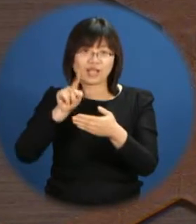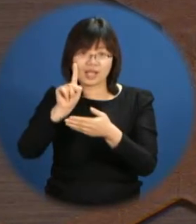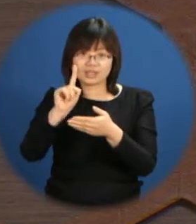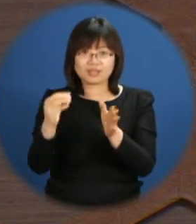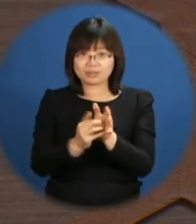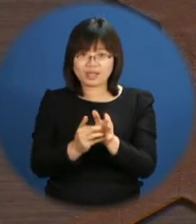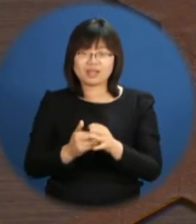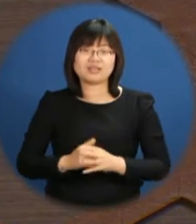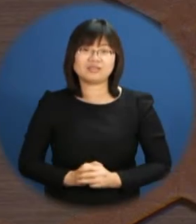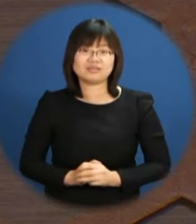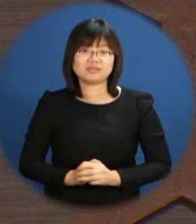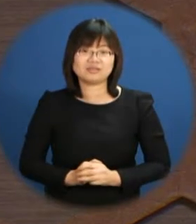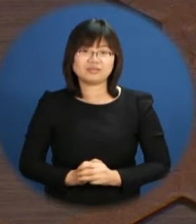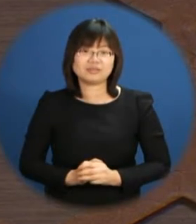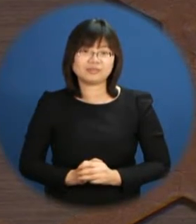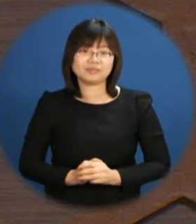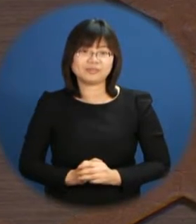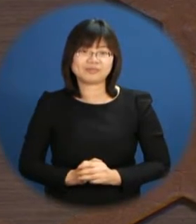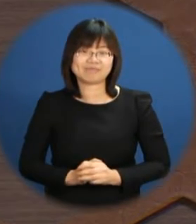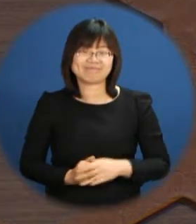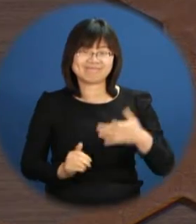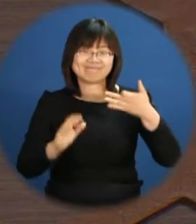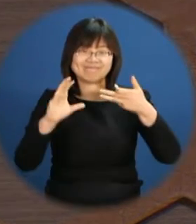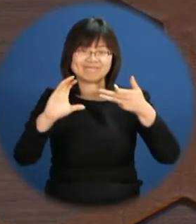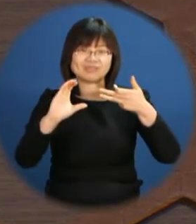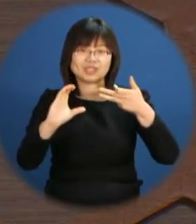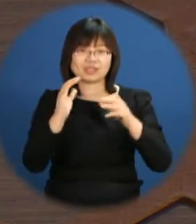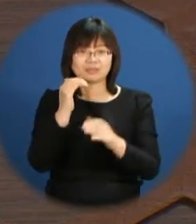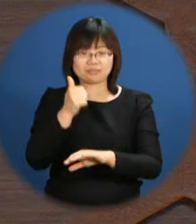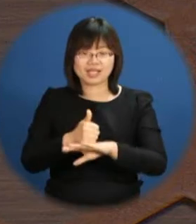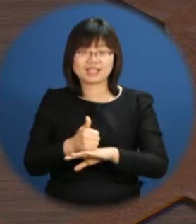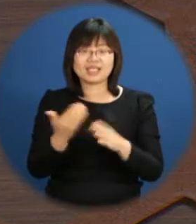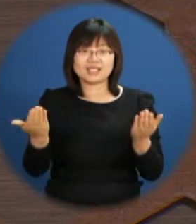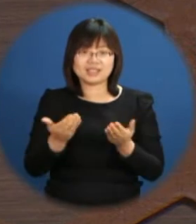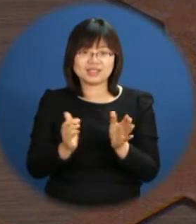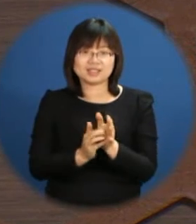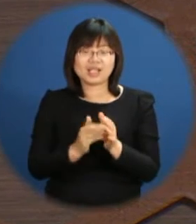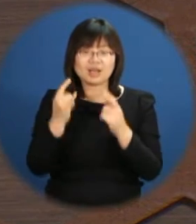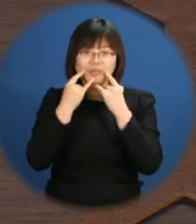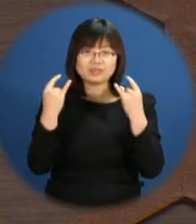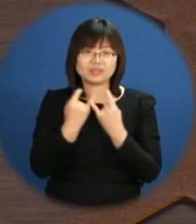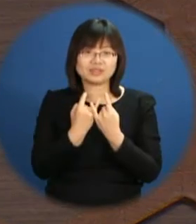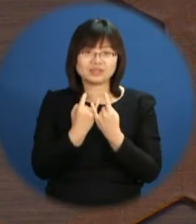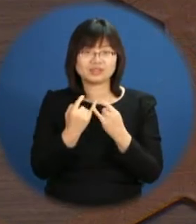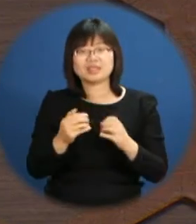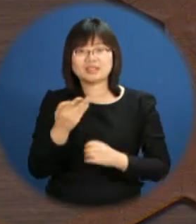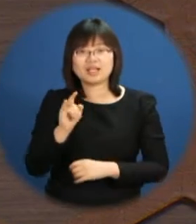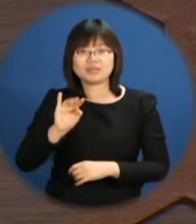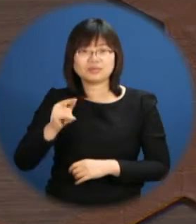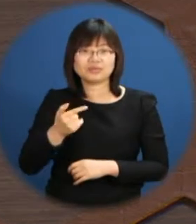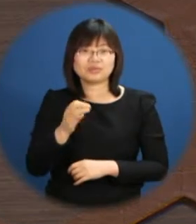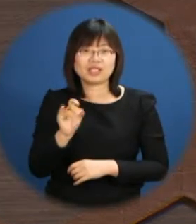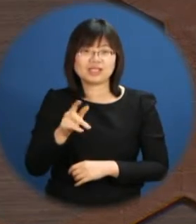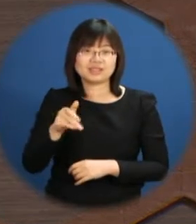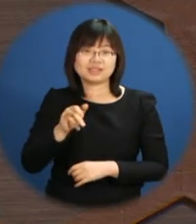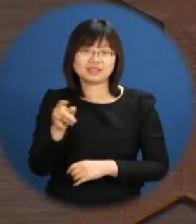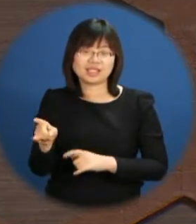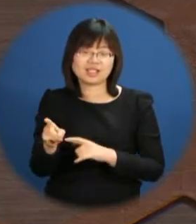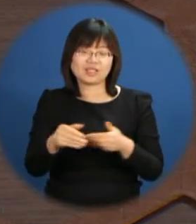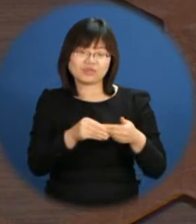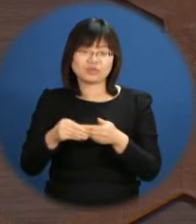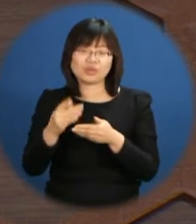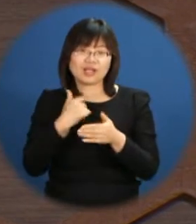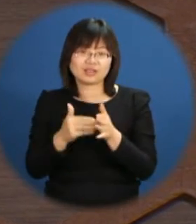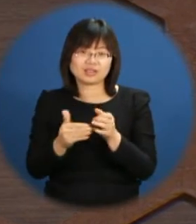하구요 2 18세기 말해 일입니다 이 프랑스의 라 바지에 이 사람이 주동 을 해서